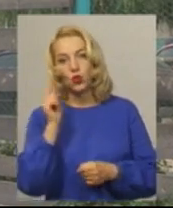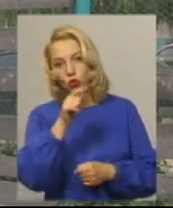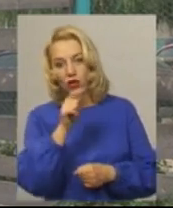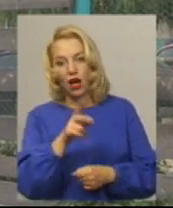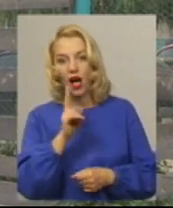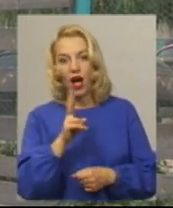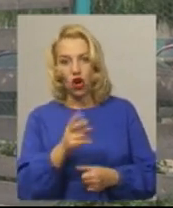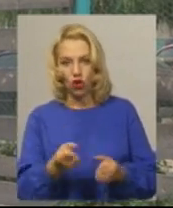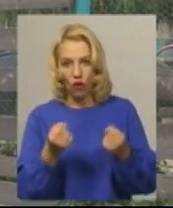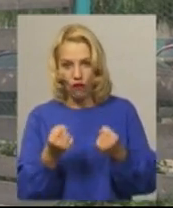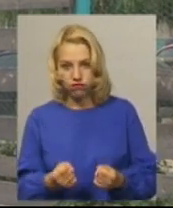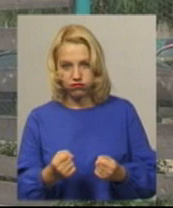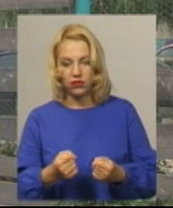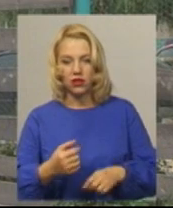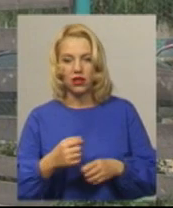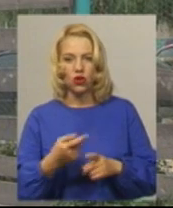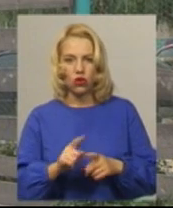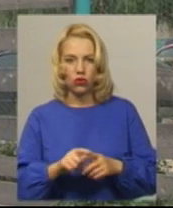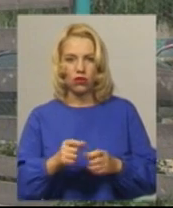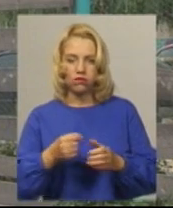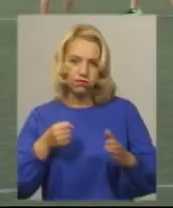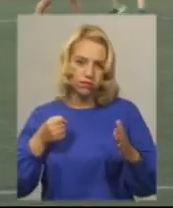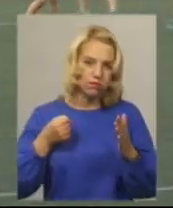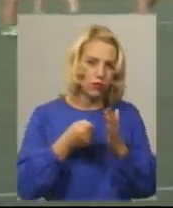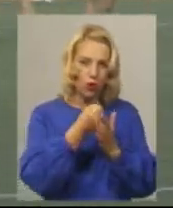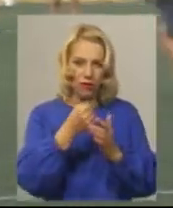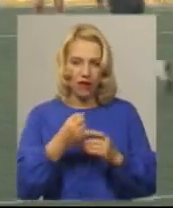хто тяжкіший, то пробивали лінію і віддавали пас.